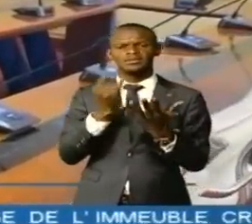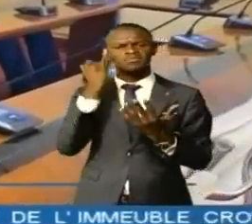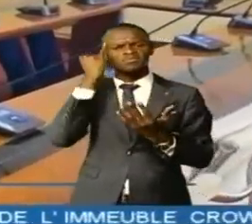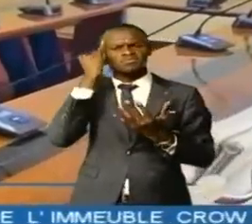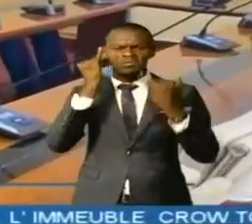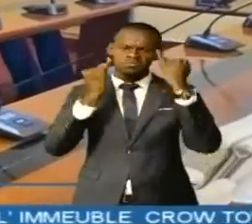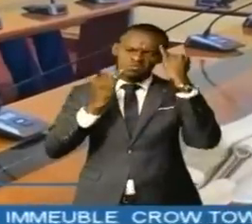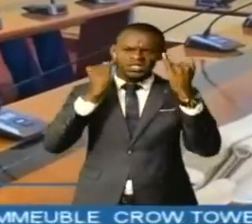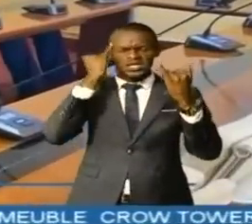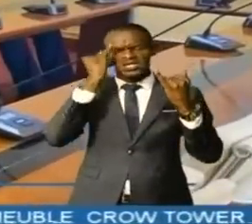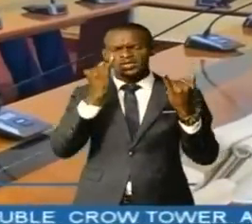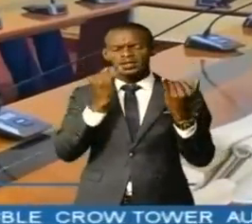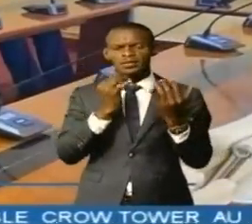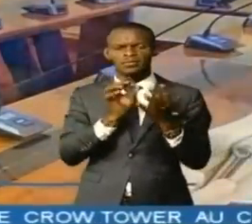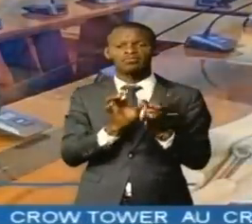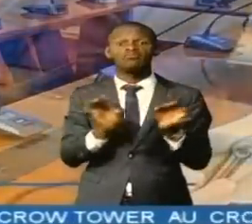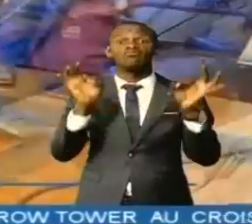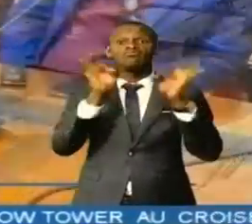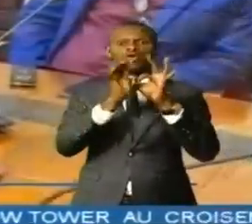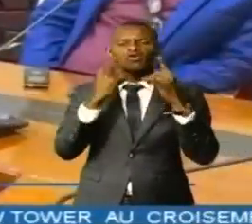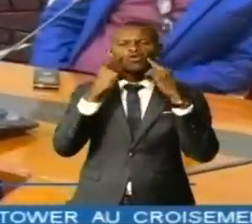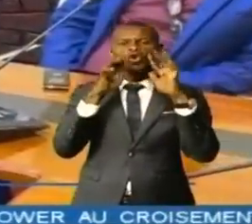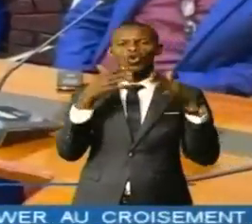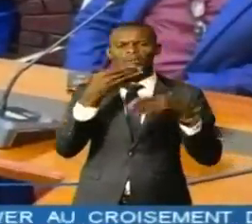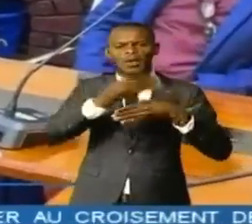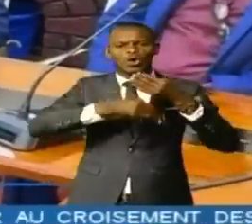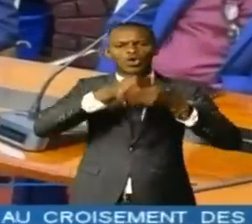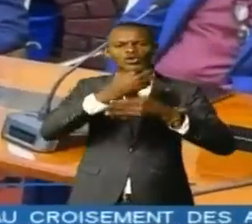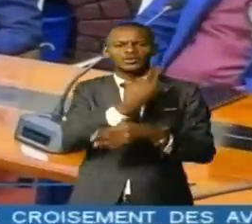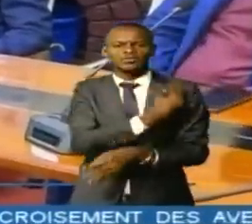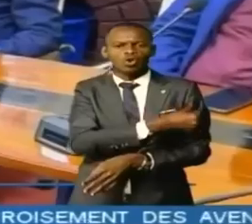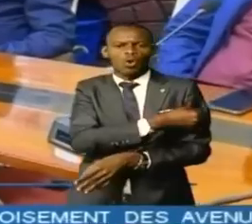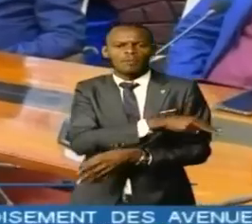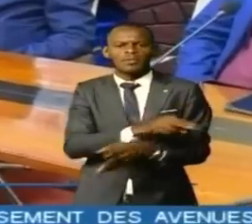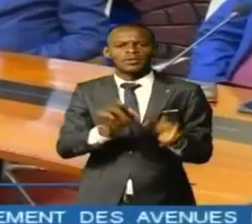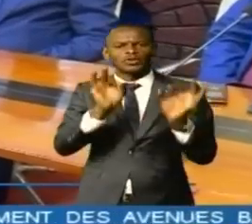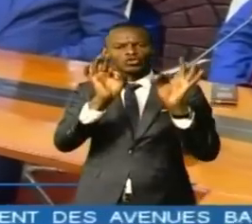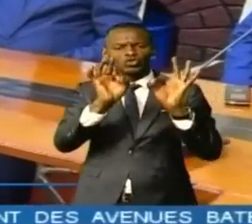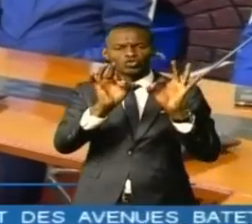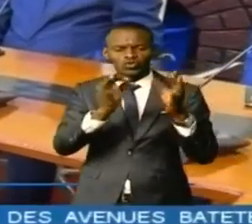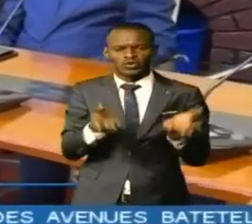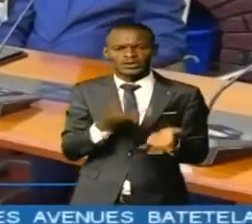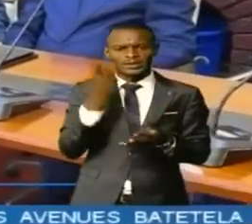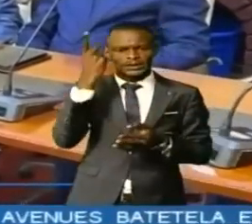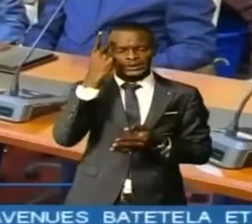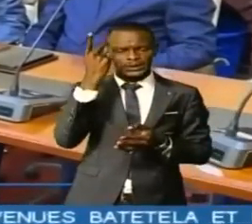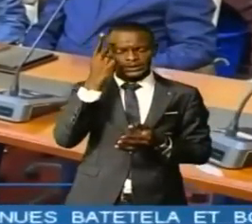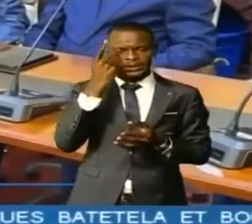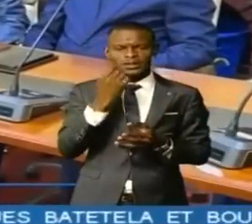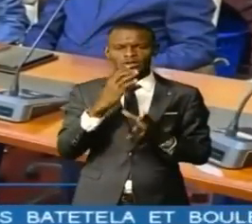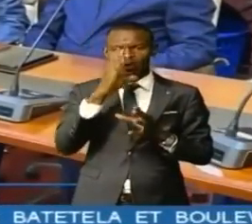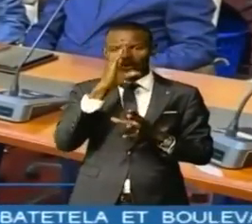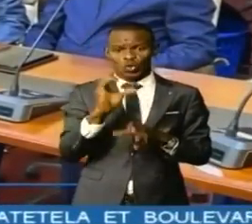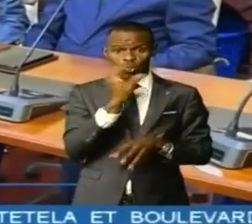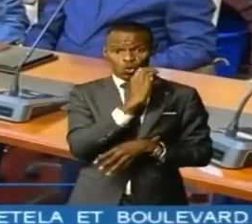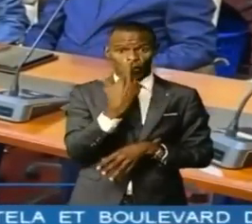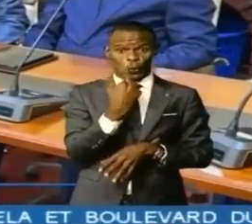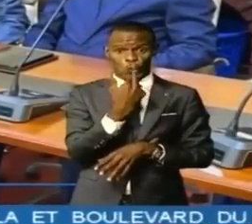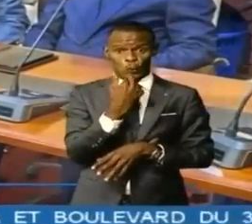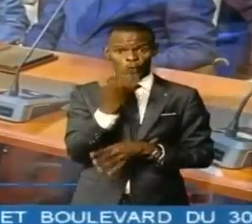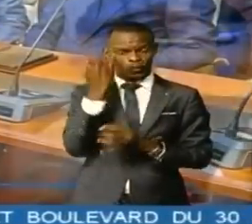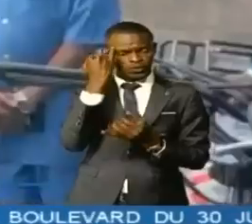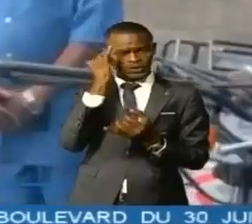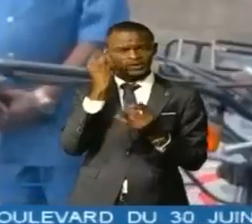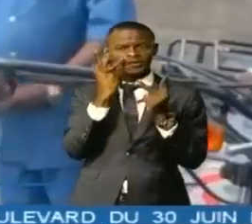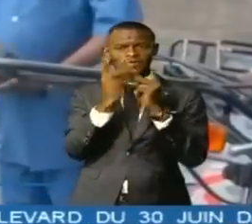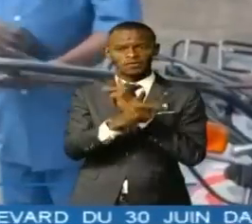des urgences dont les travaux d'exécution sont en cours à Kinshasa. Une vision que la Croix-Rouge tient à matérialiser dans toutes les